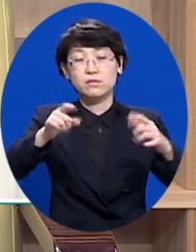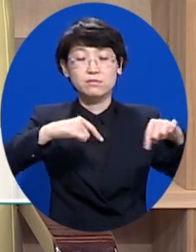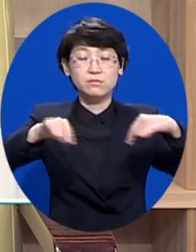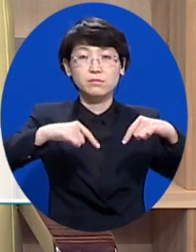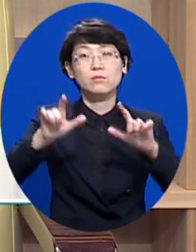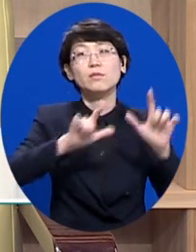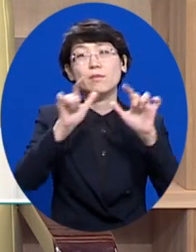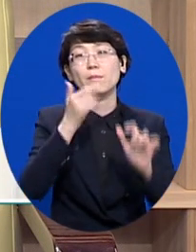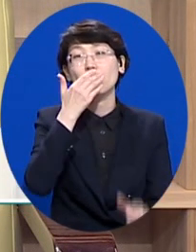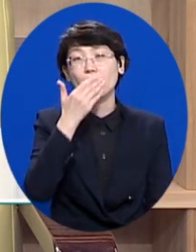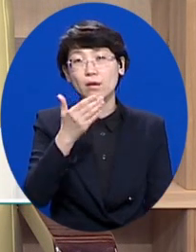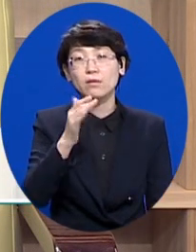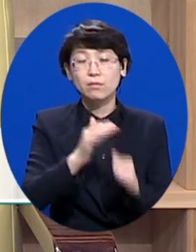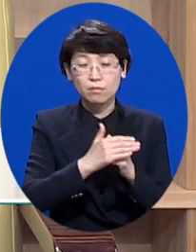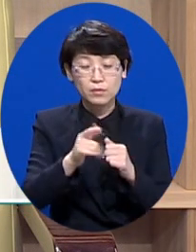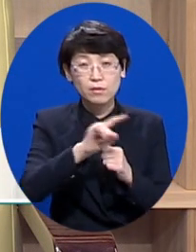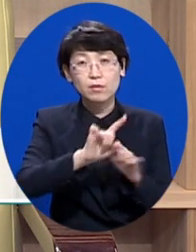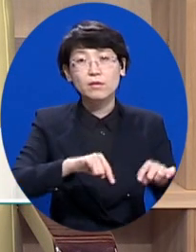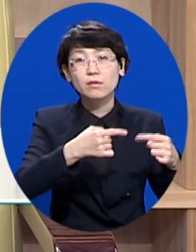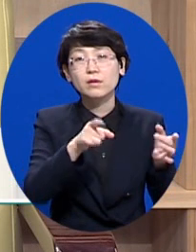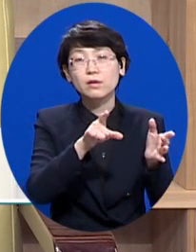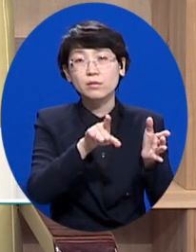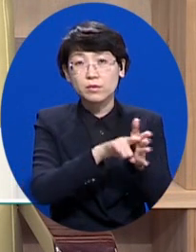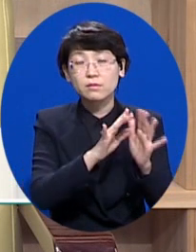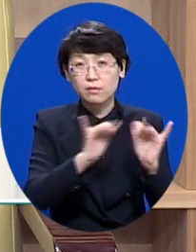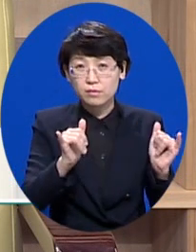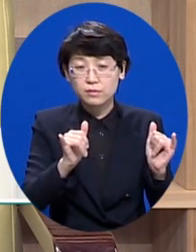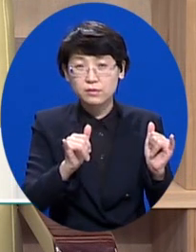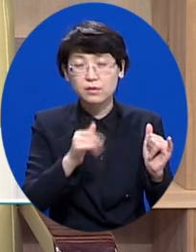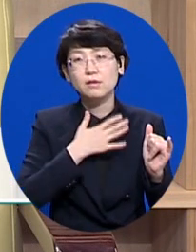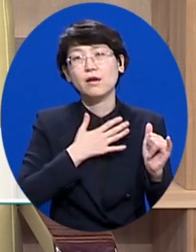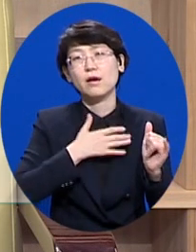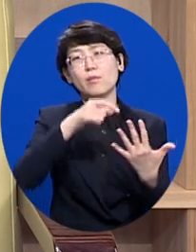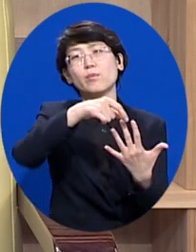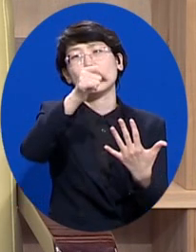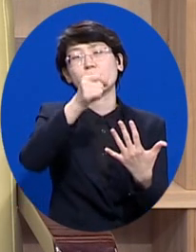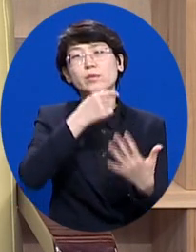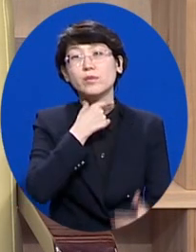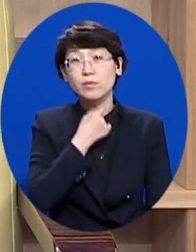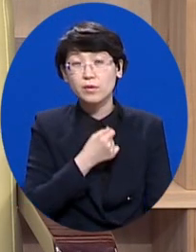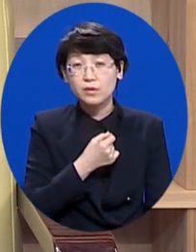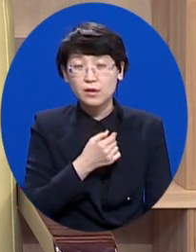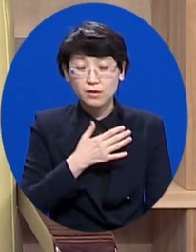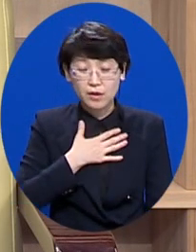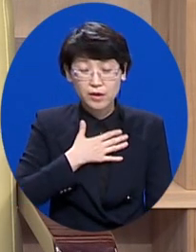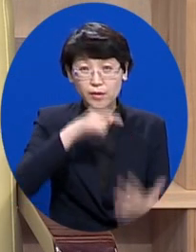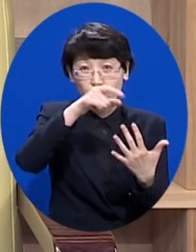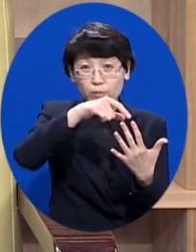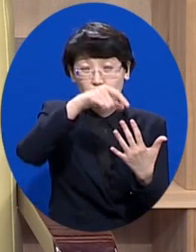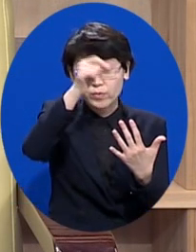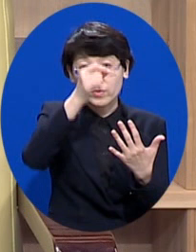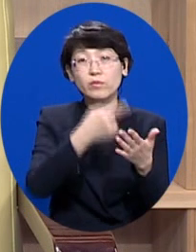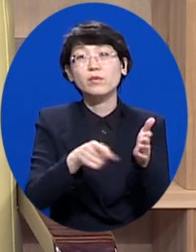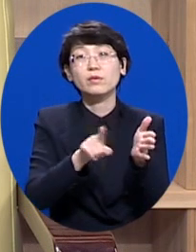신천지 신도들의 최대의 꿈은 14만 4천이 되는 겁니다. 근데 그 14만 4천에 들어가기 위해서는 이제